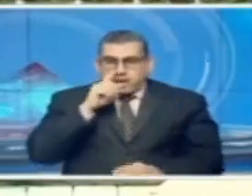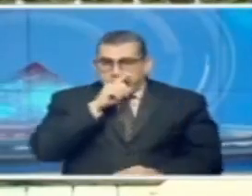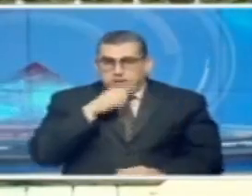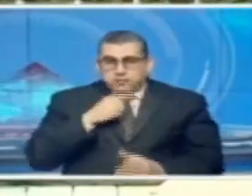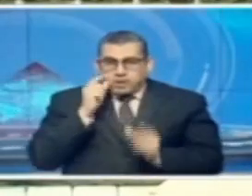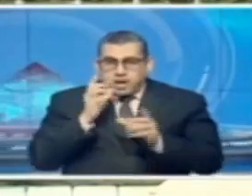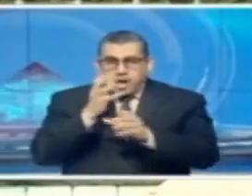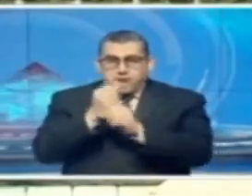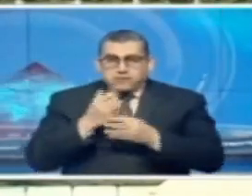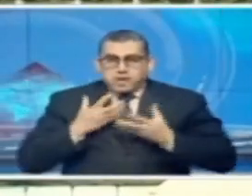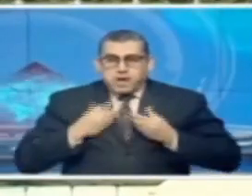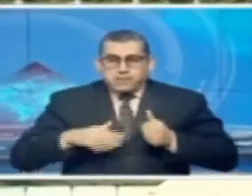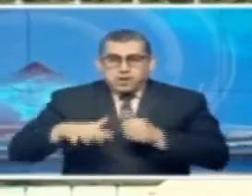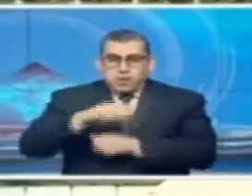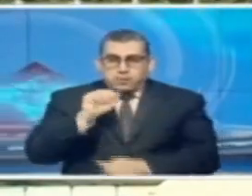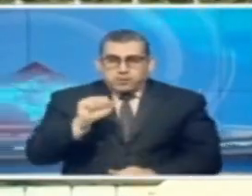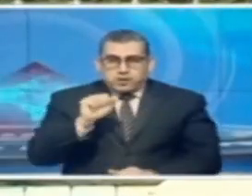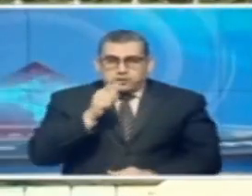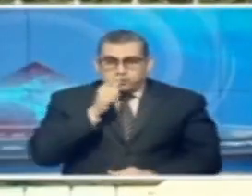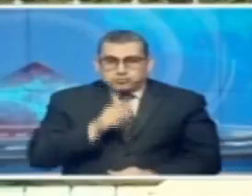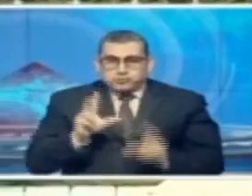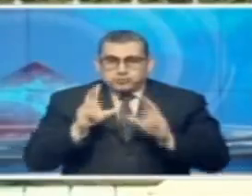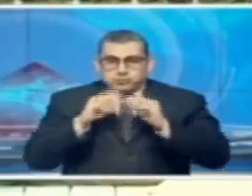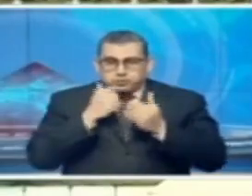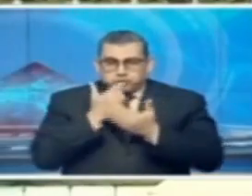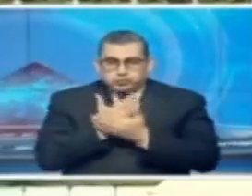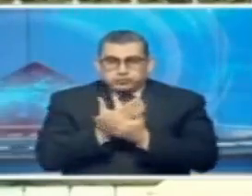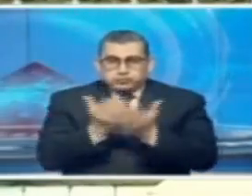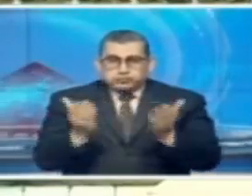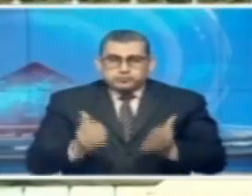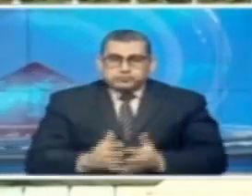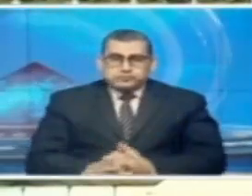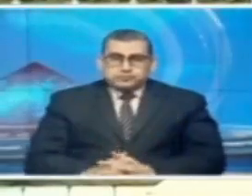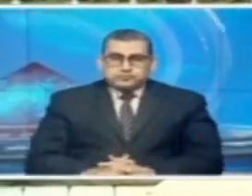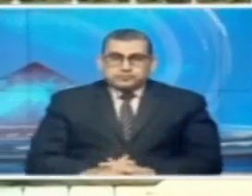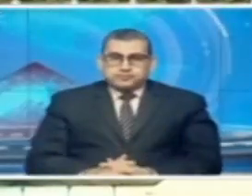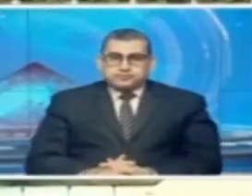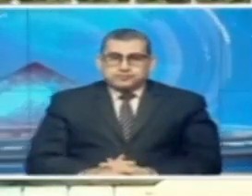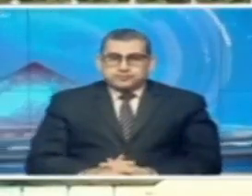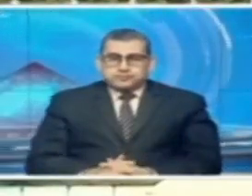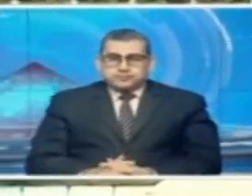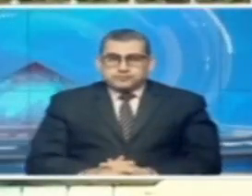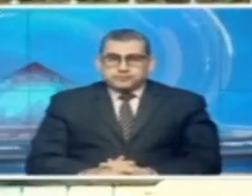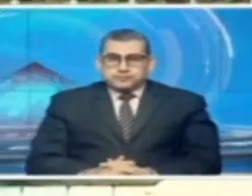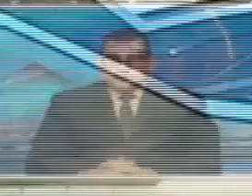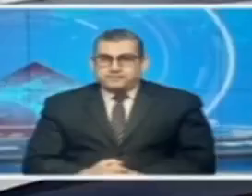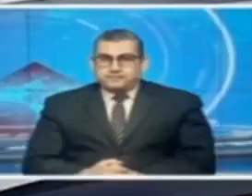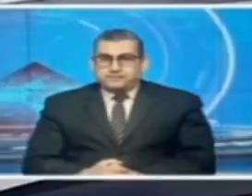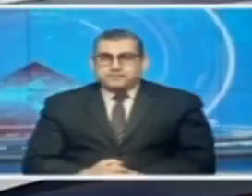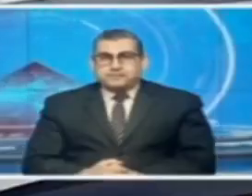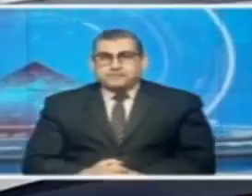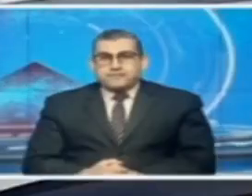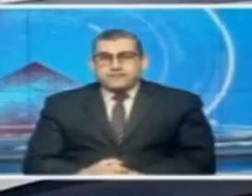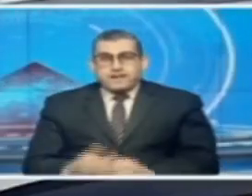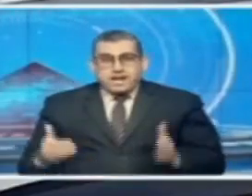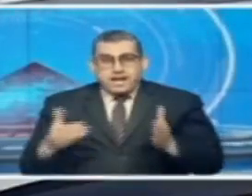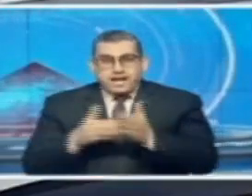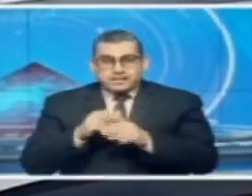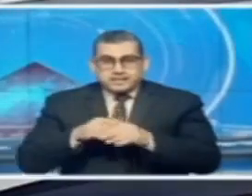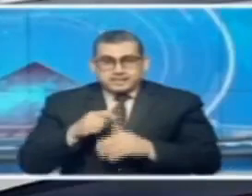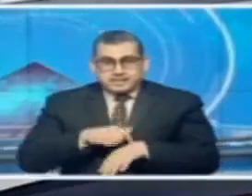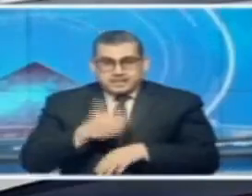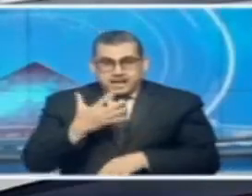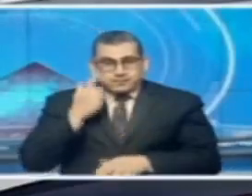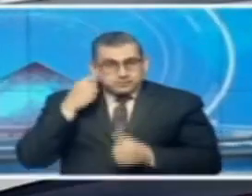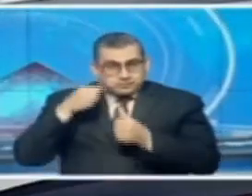الحفاظ على أمنها القومي. من الجامعة العربية منذر أبو دوح، التلفزيون المصري. نهاية الخامسة وإلى